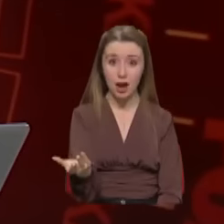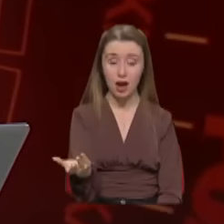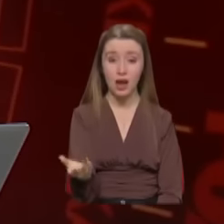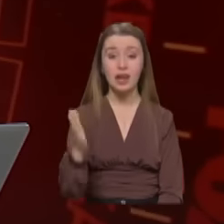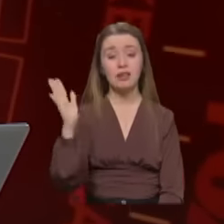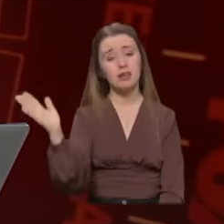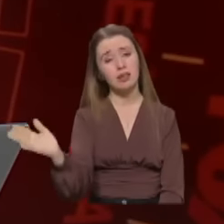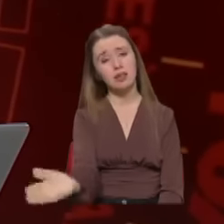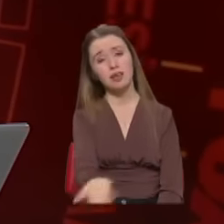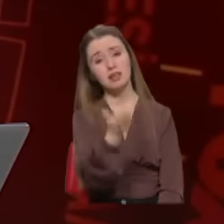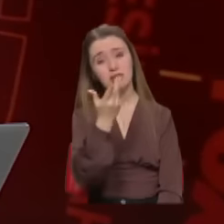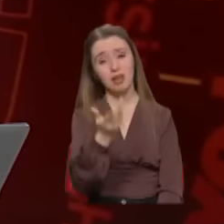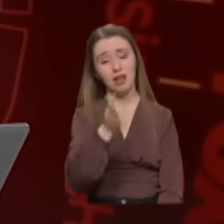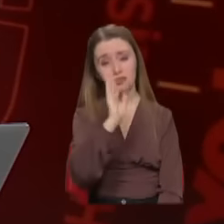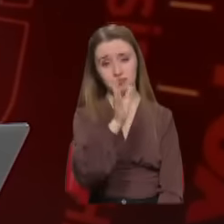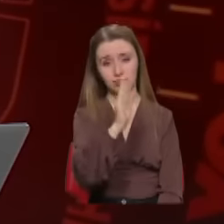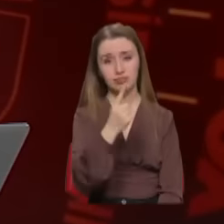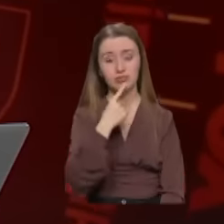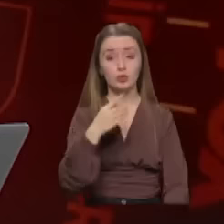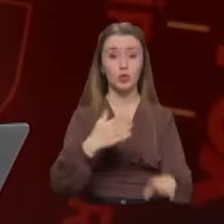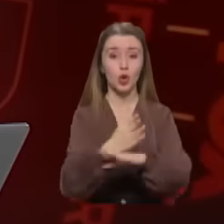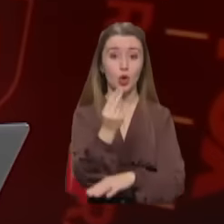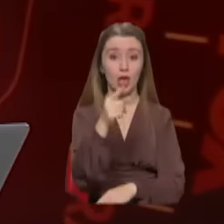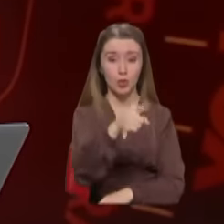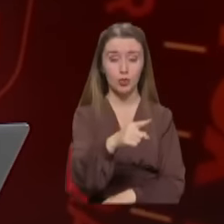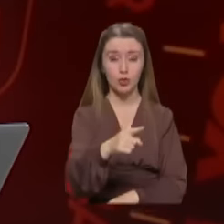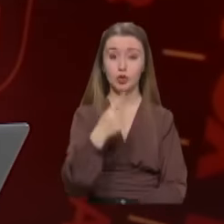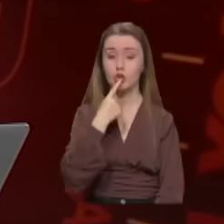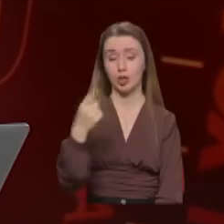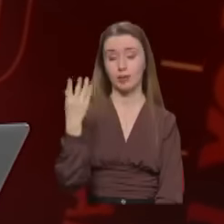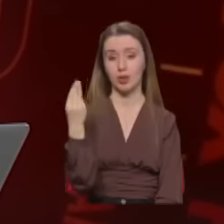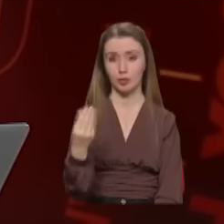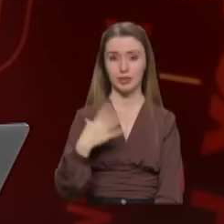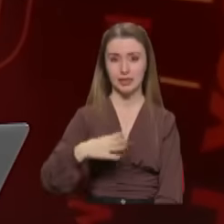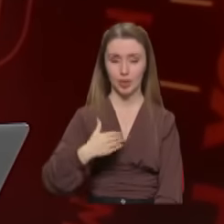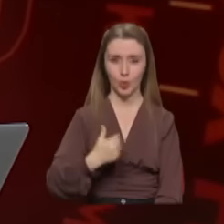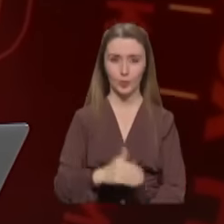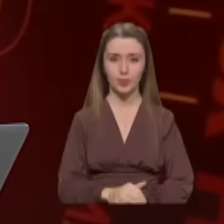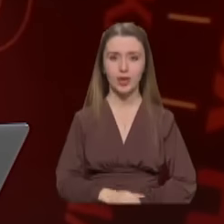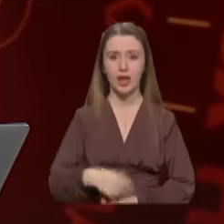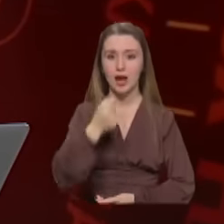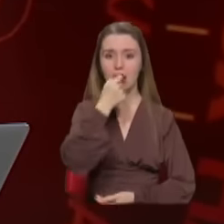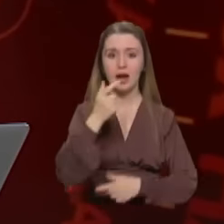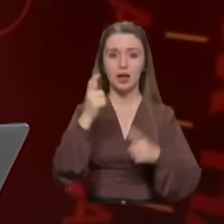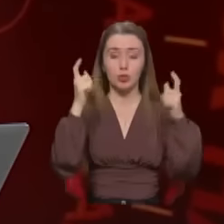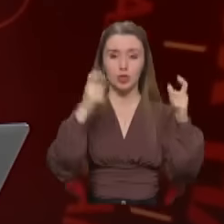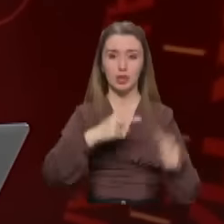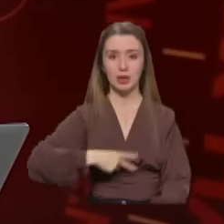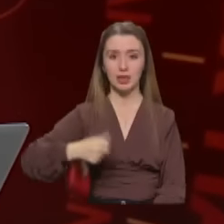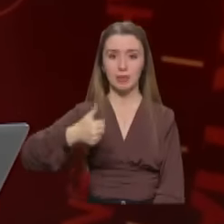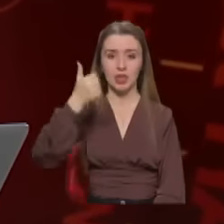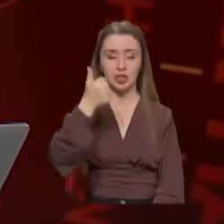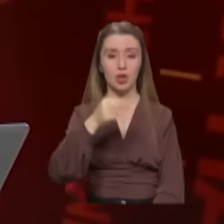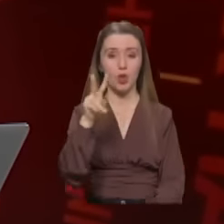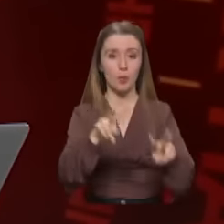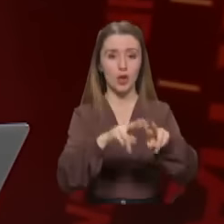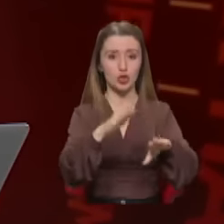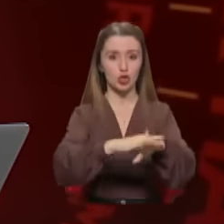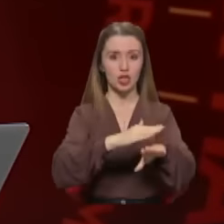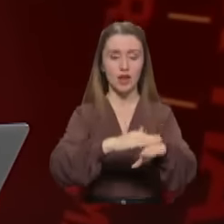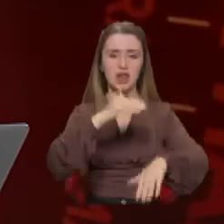Bor'un pazarı süreçlerinin iyi de onun doğrusu. Kendisine de aktarmış olayım. Ankara Büyükşehir Belediye Başkanı Mansur Yavaş